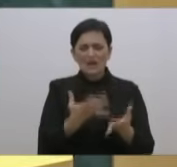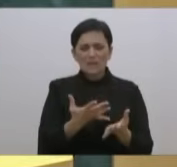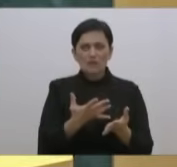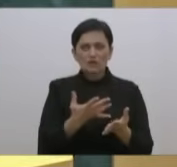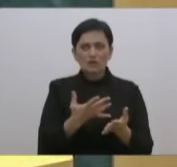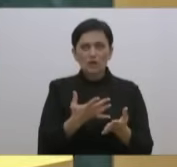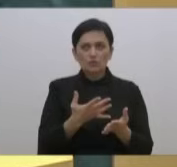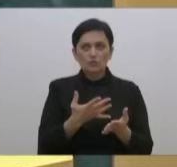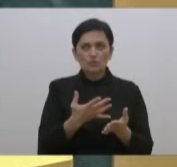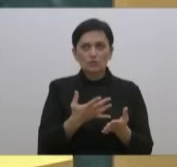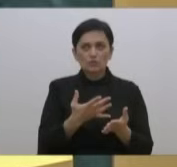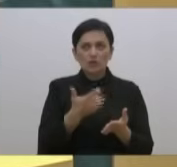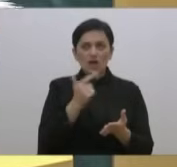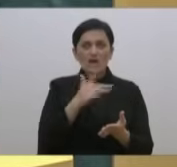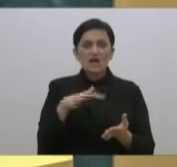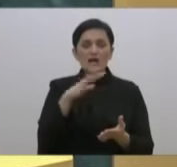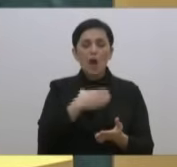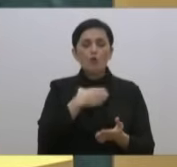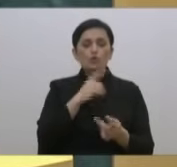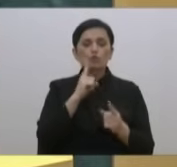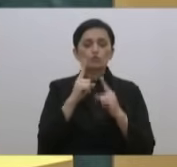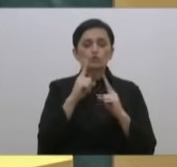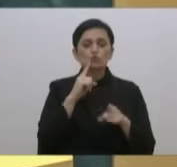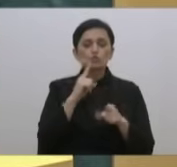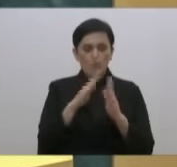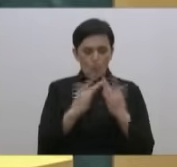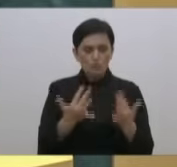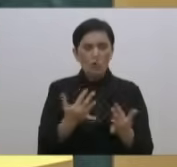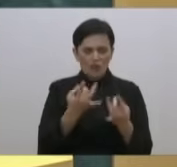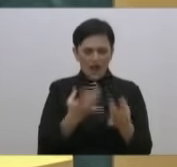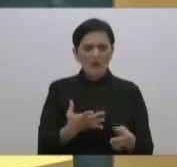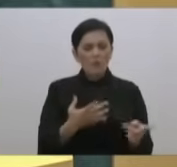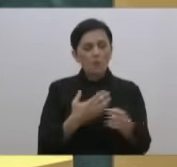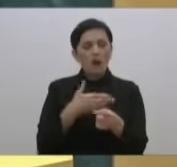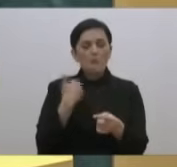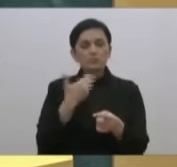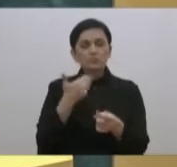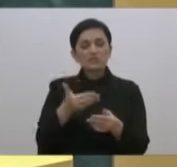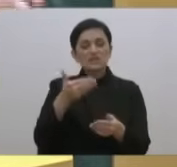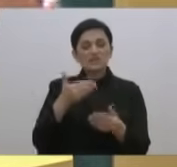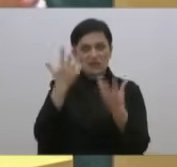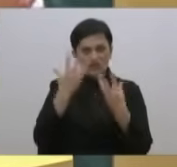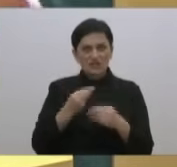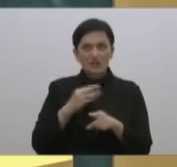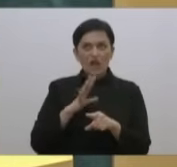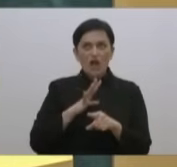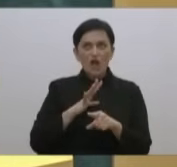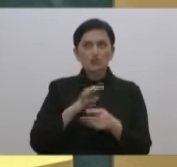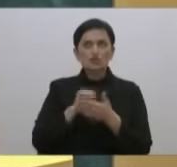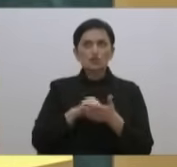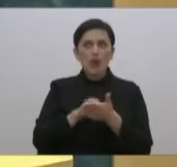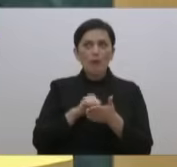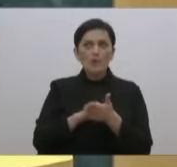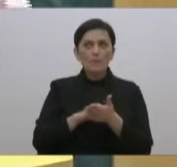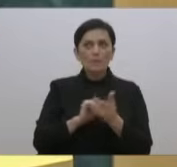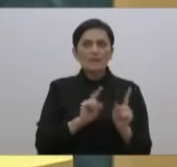ელემენტარულად გაეროს უშიშროების სხდომა მოგეთხოვათ. ელემენტარულად წინა დღეებში ხომ იყო იქ იმისი საფუძველი